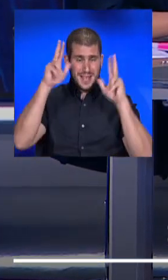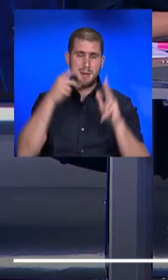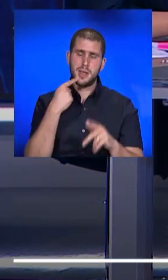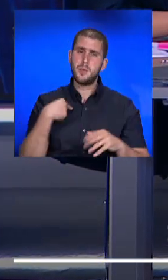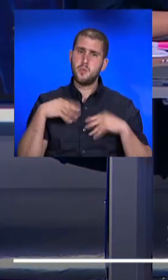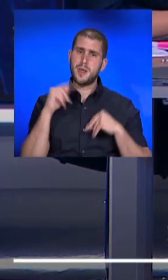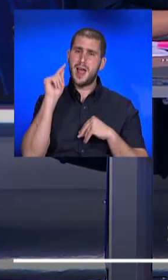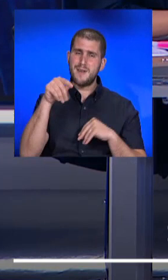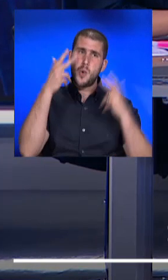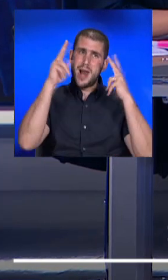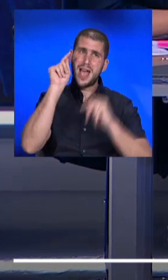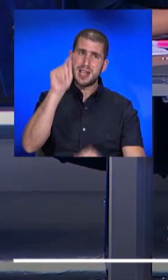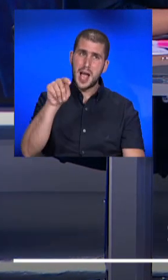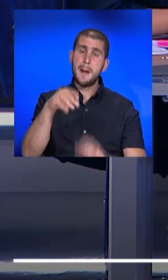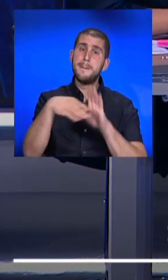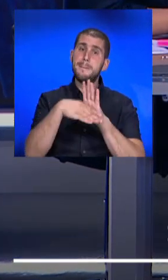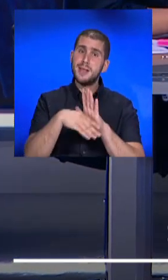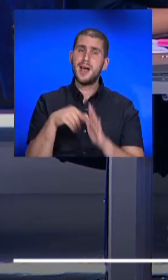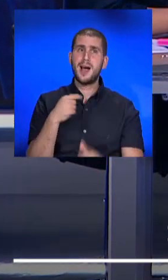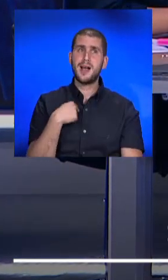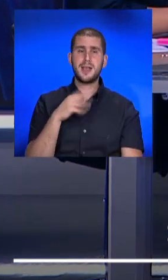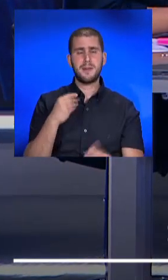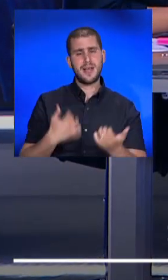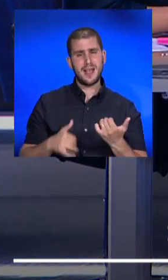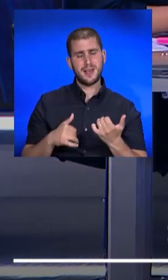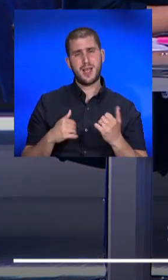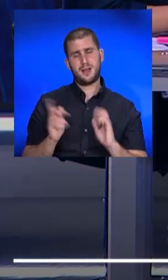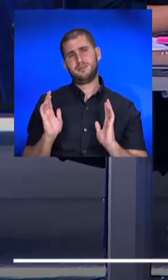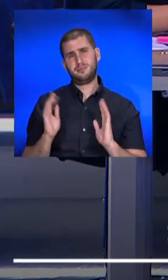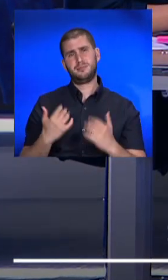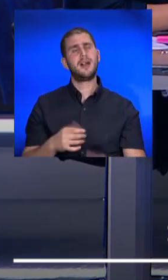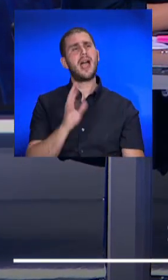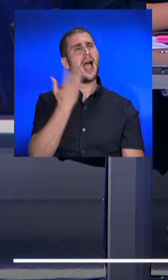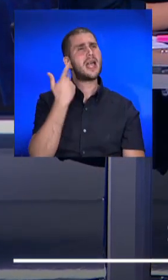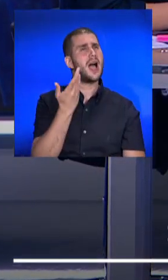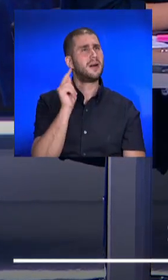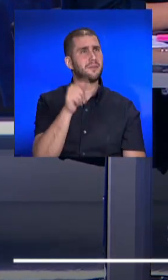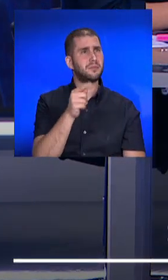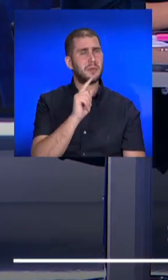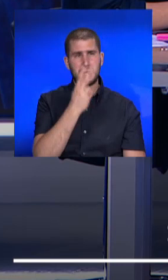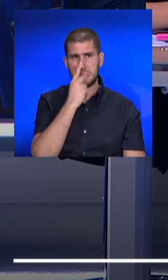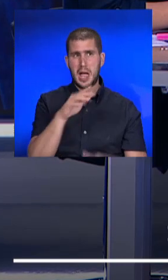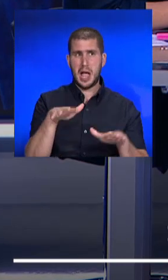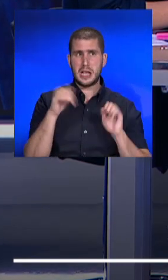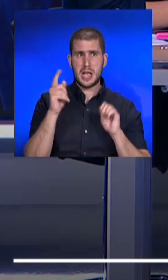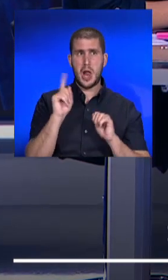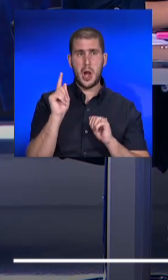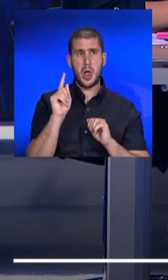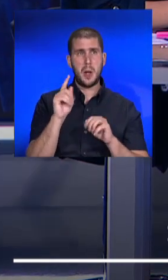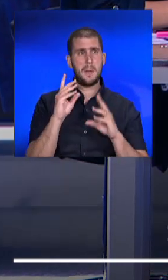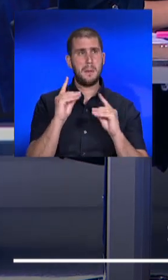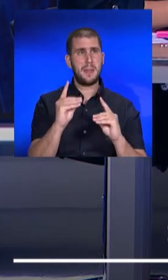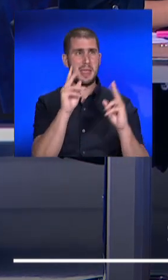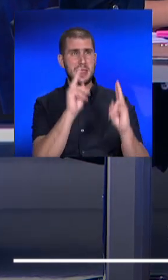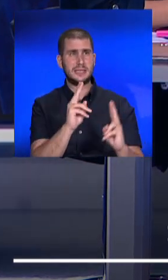לבוא לאיקאה, בתנאי שאני אביא גיטרה ותצלם אותי שם. ואיך היה? לא נראה שהקהל בדרך לקופות נעצר,